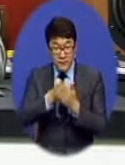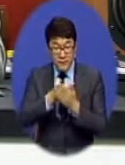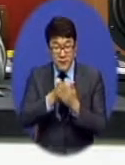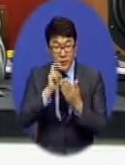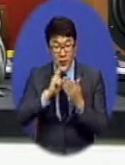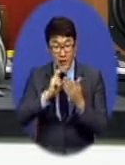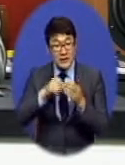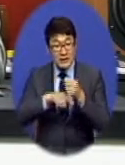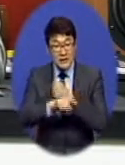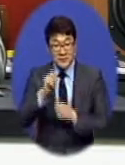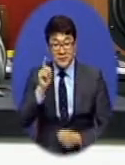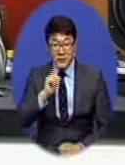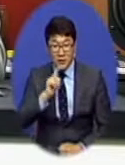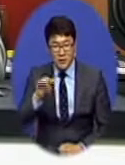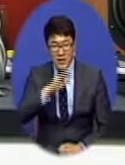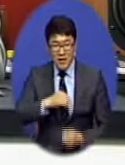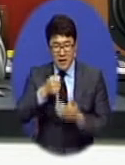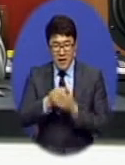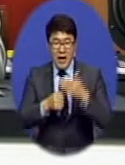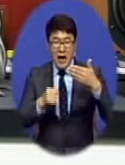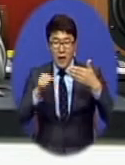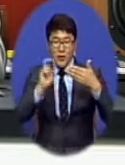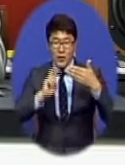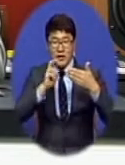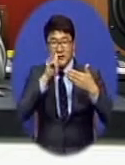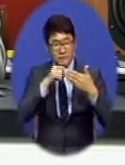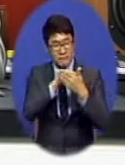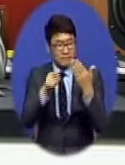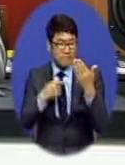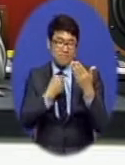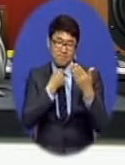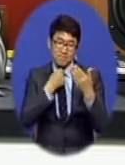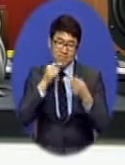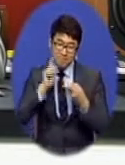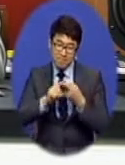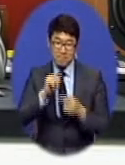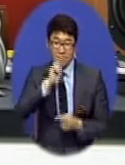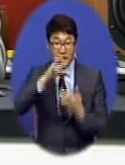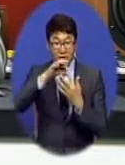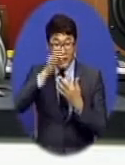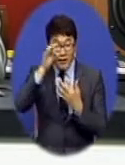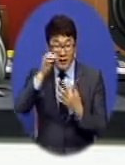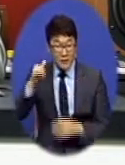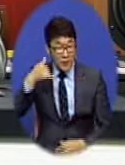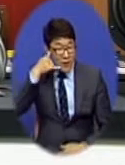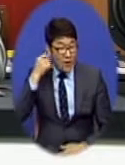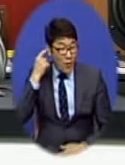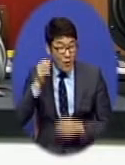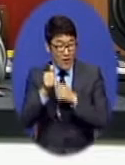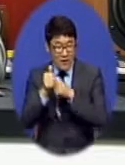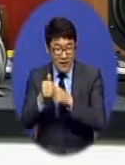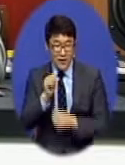부르기는요. 저희가 지정해놓은 9곡의 노래 중에 본인이 부르시고 싶으신 노래를 선택하셔서 전화기 반주 소리에